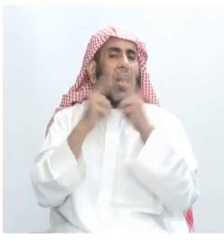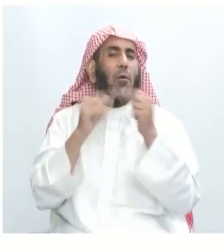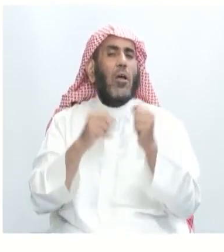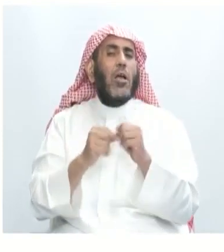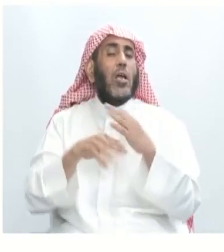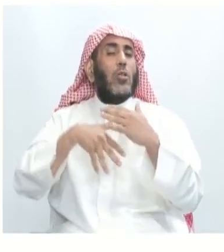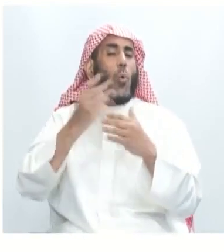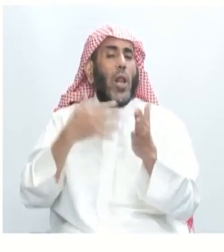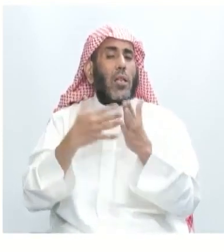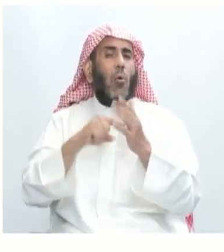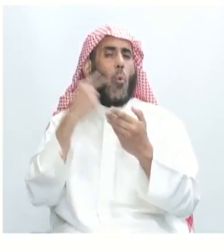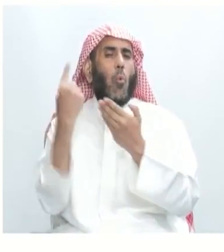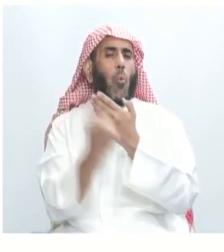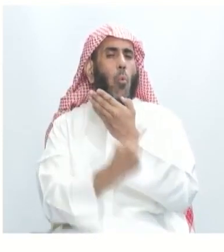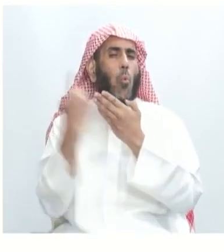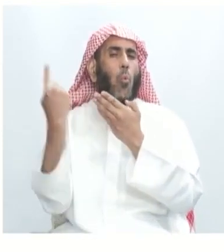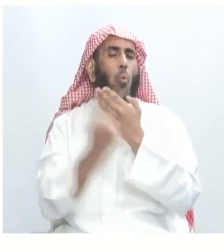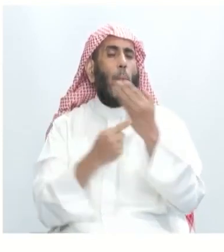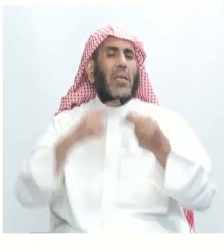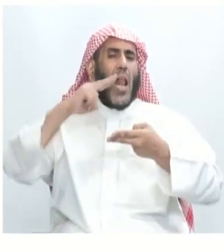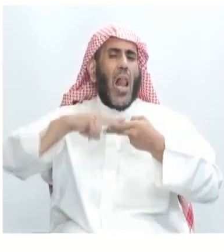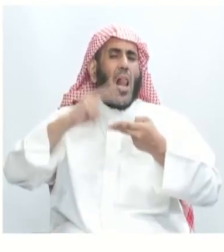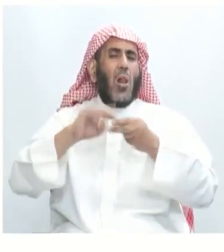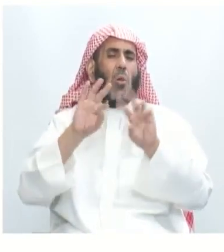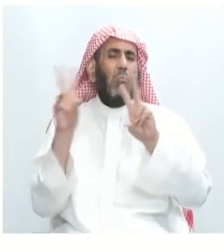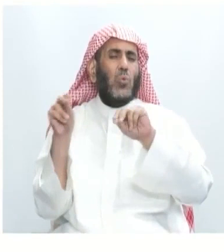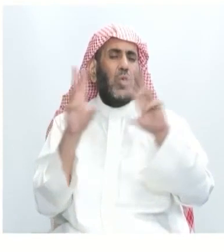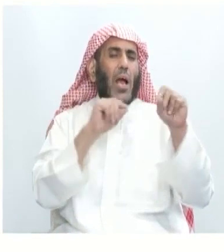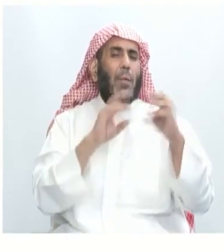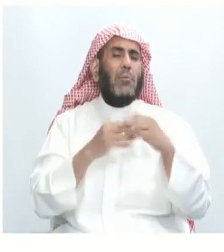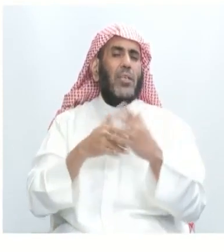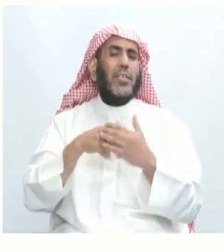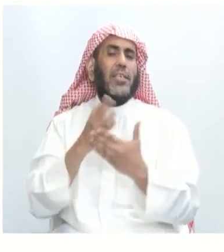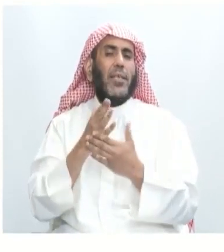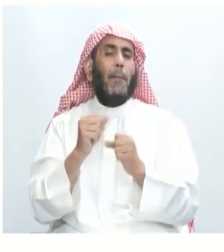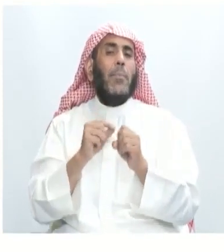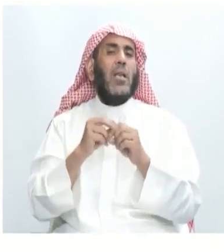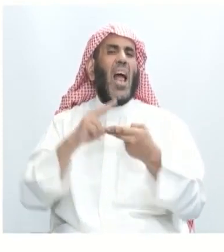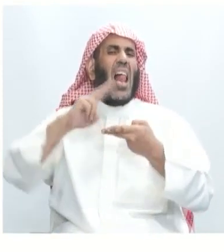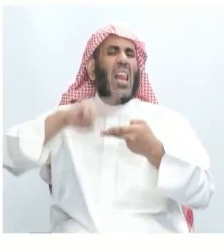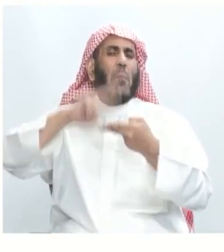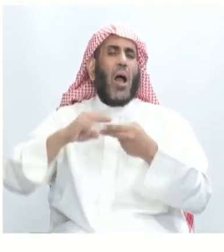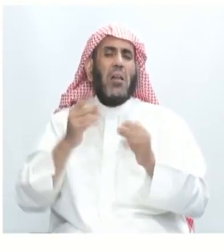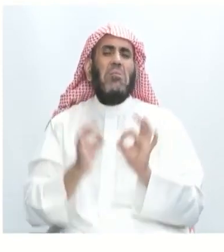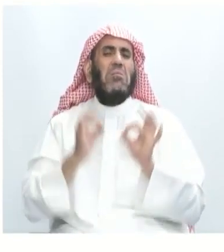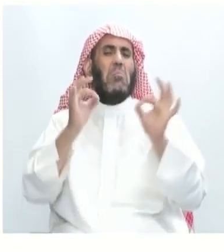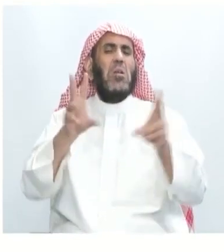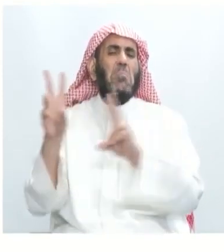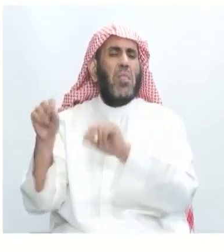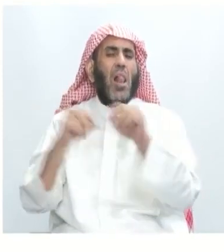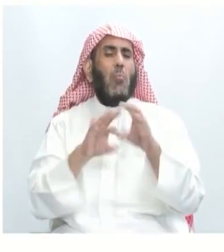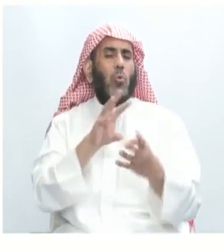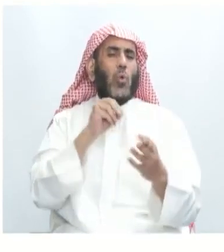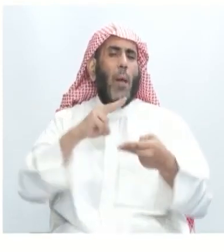يتولد حوله مجال مغناطيسي مشابه للمجالات الناشئه من المغانط الطبيعيه ويمكن الحصول على مجالات